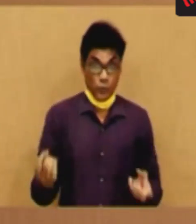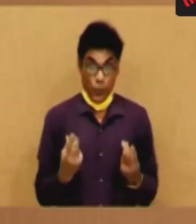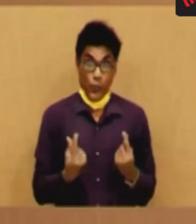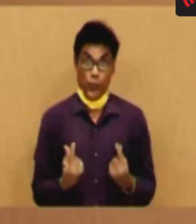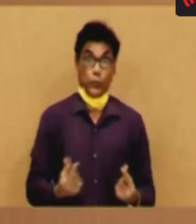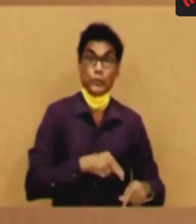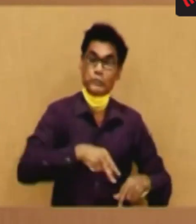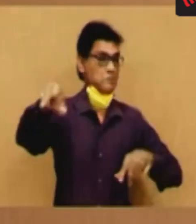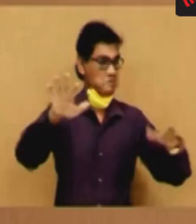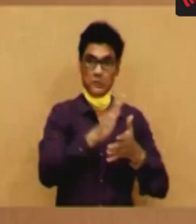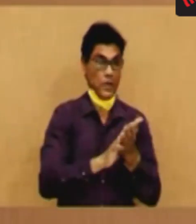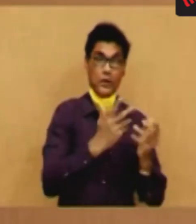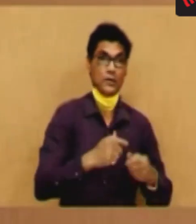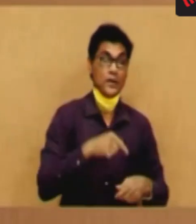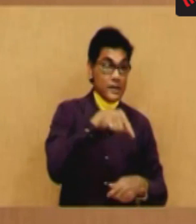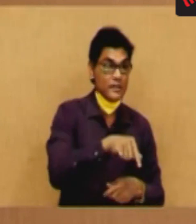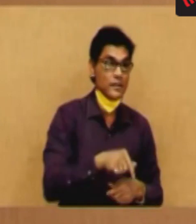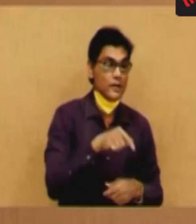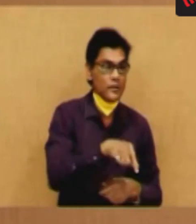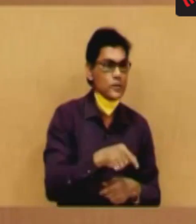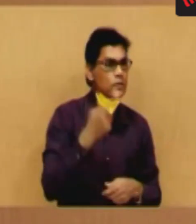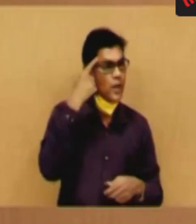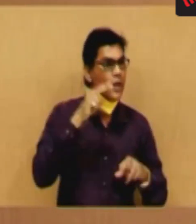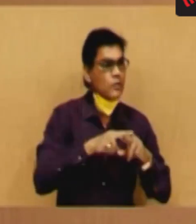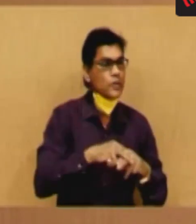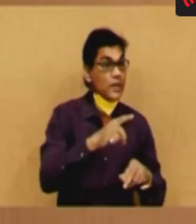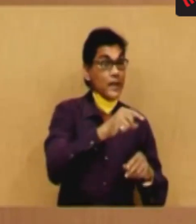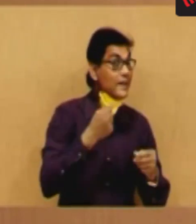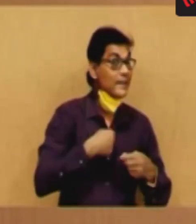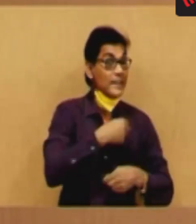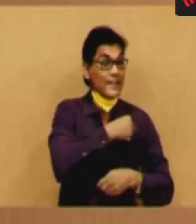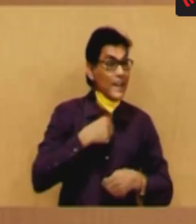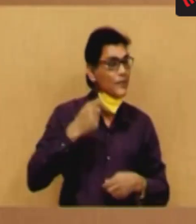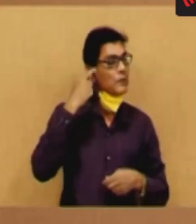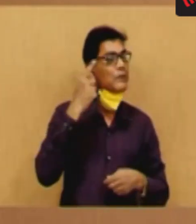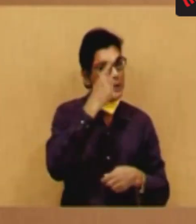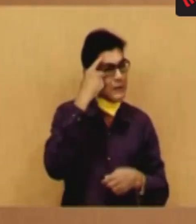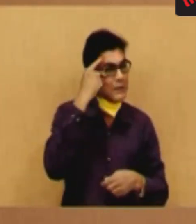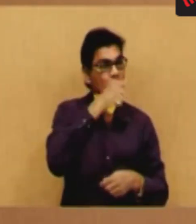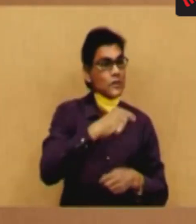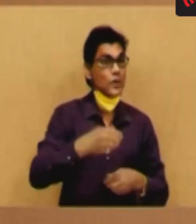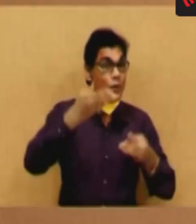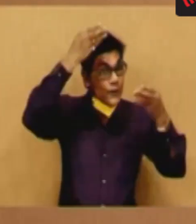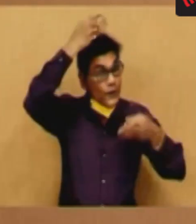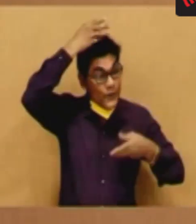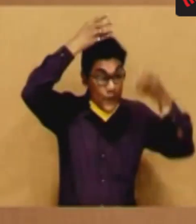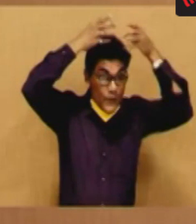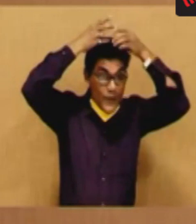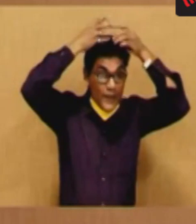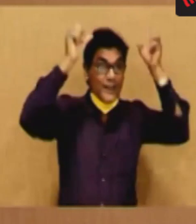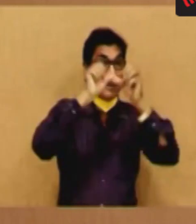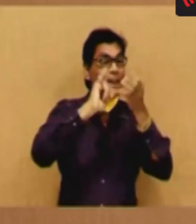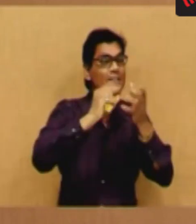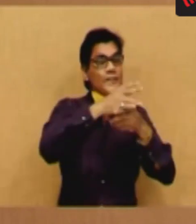ନାହିଁ ଚିକିତ୍ସାଳୟକୁ ନେଇଯିବା ନାହିଁ। କିନ୍ତୁ ଯଦି ଚିହ୍ନାଜଣାରେ ଡାକ୍ତର ଅଛନ୍ତି ନର୍ସ ଦିଦି ଜଣେ ଅଛନ୍ତି କିଛି ନହେଲେ ଆମ ଆଶା ଦିଦି